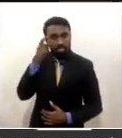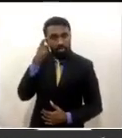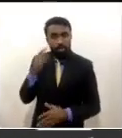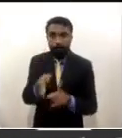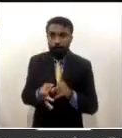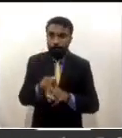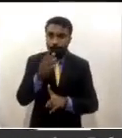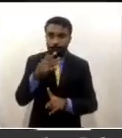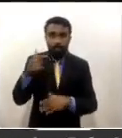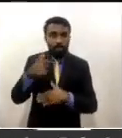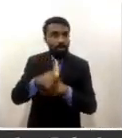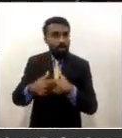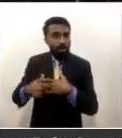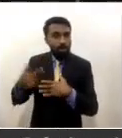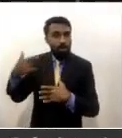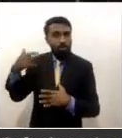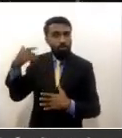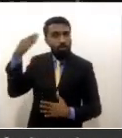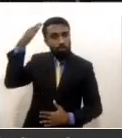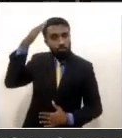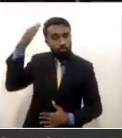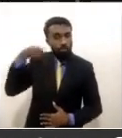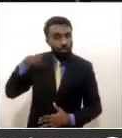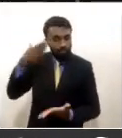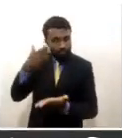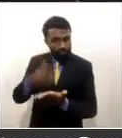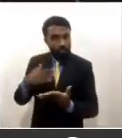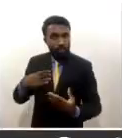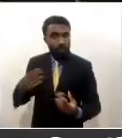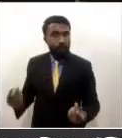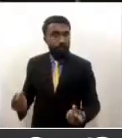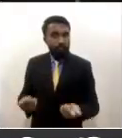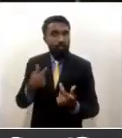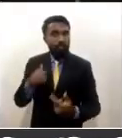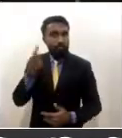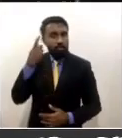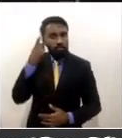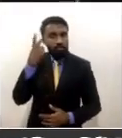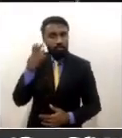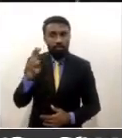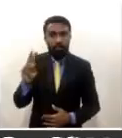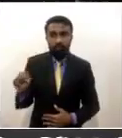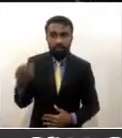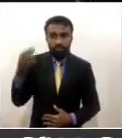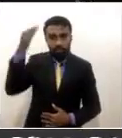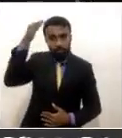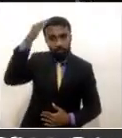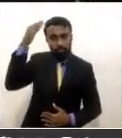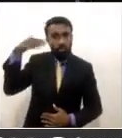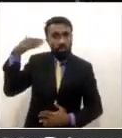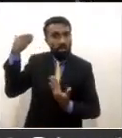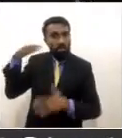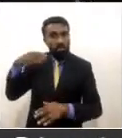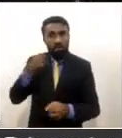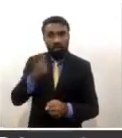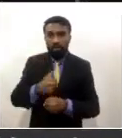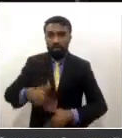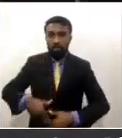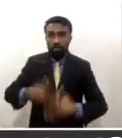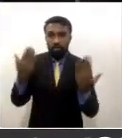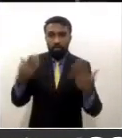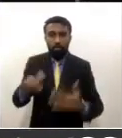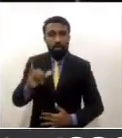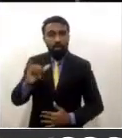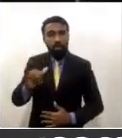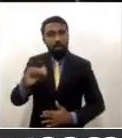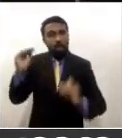එක නවත්වනවා කියලා හදිස්සියම? ඒ වගේම අපි දන්නවා 2020 පොල් තෙල් පිළිබඳව ආනයන ගැසට් ගැව 6ක් අඩු කරනවා වැඩි කරනවා අඩු කරනවා වැඩි කරනවා. ඒ මොකද